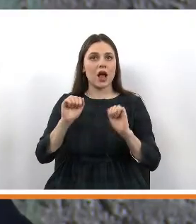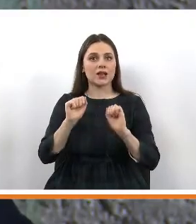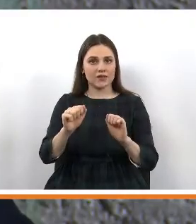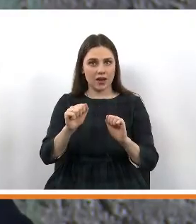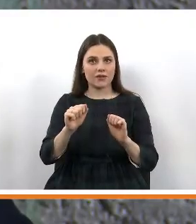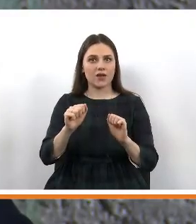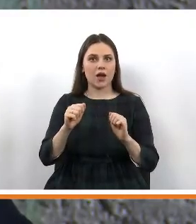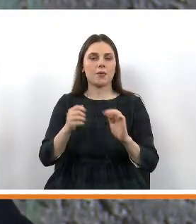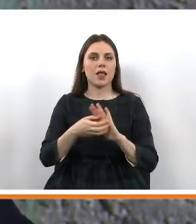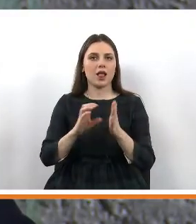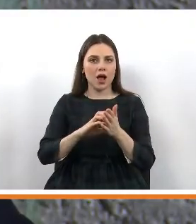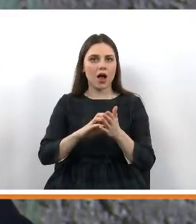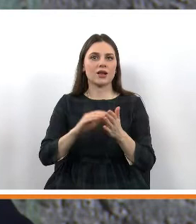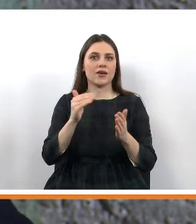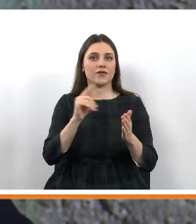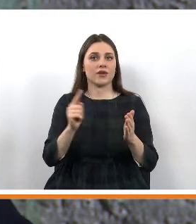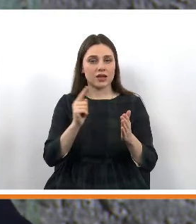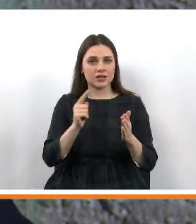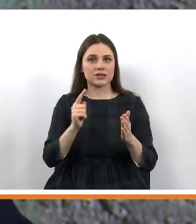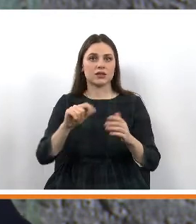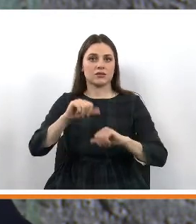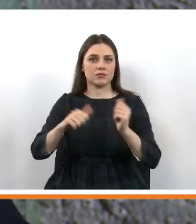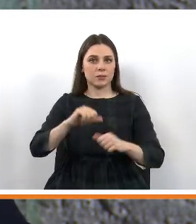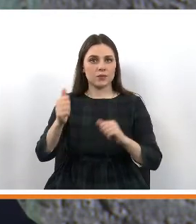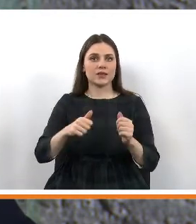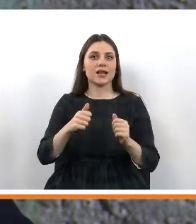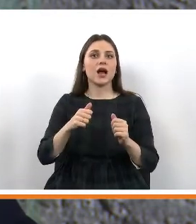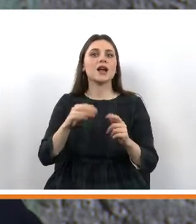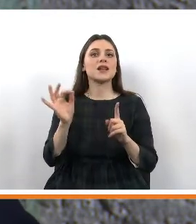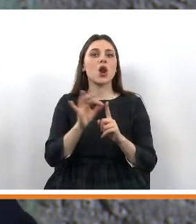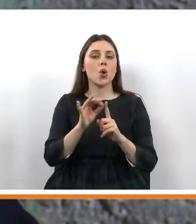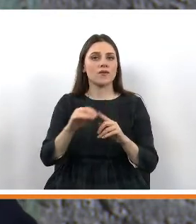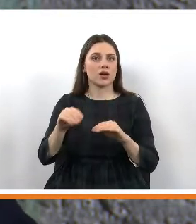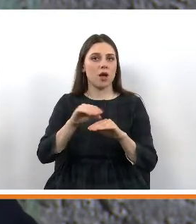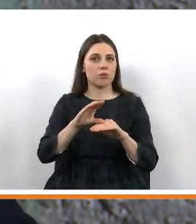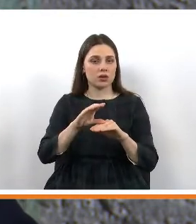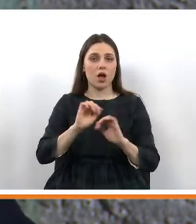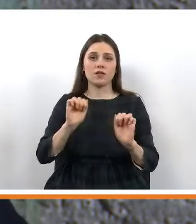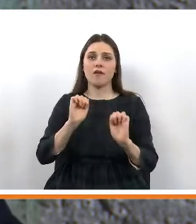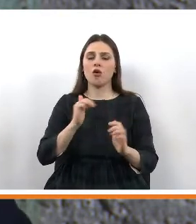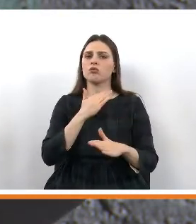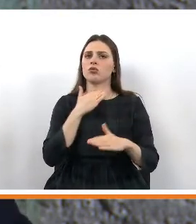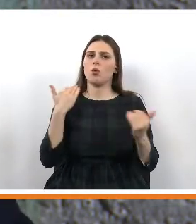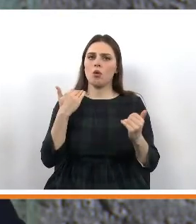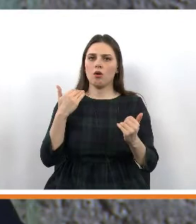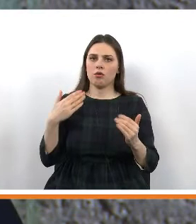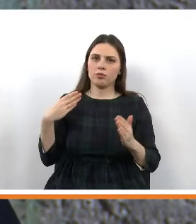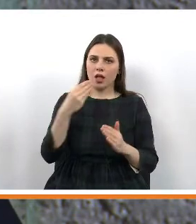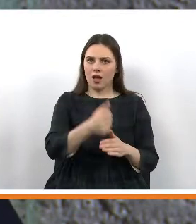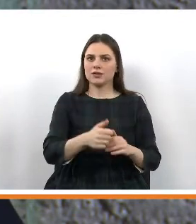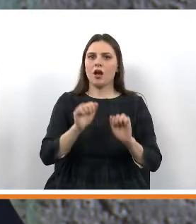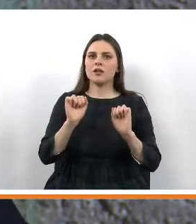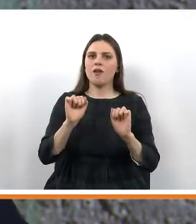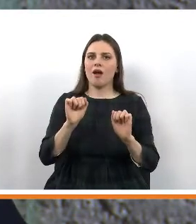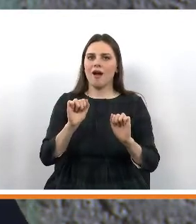распространяется действие федерального закона о порядке формирования целевого капитала, потому что адвокат сказал, что он не хочет платить в фонд адвокатской палаты свои